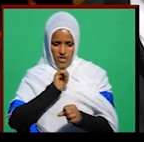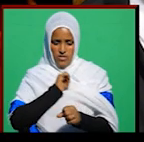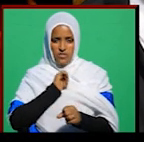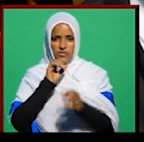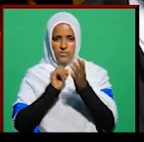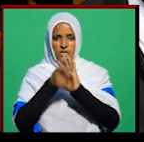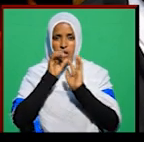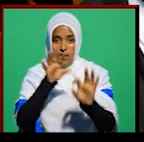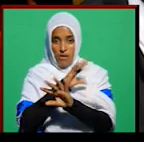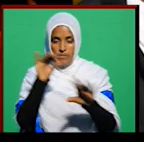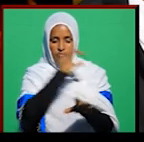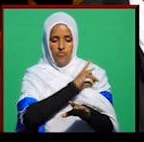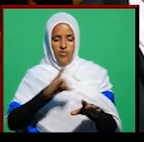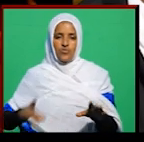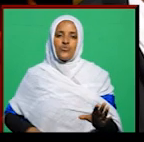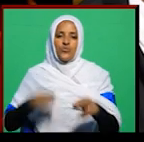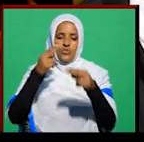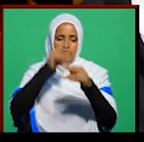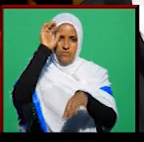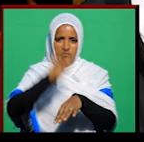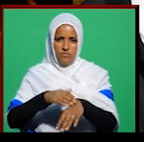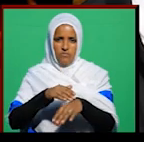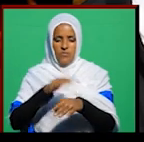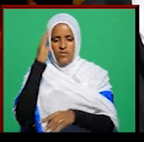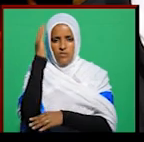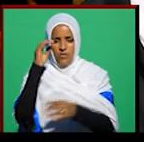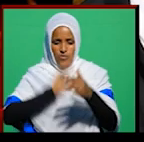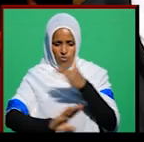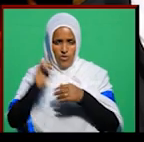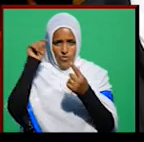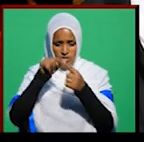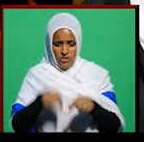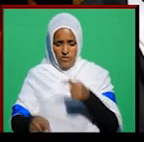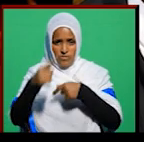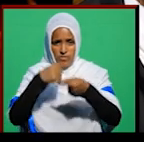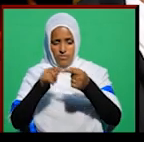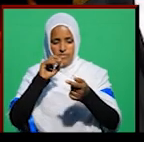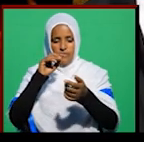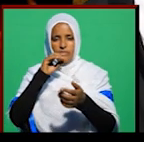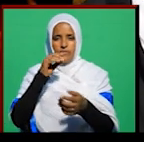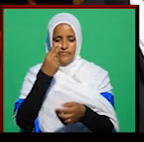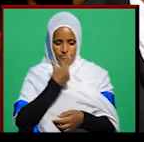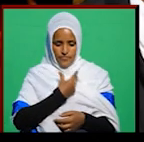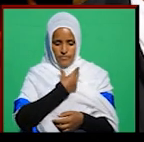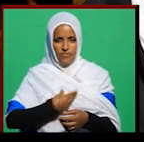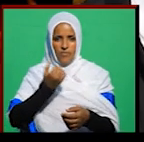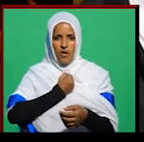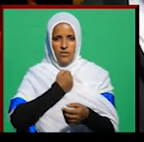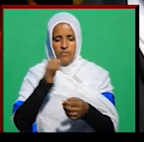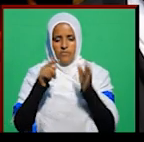እንኳ የራሳችን ምሳሌ የለምና በክርስቶስ ነው የተጀመረው። እግዚአብሔር ወልድ ወደዚህ ምድር ሲመጣ ሁለት ነገር ስለ ማተብ ምልክቶችን